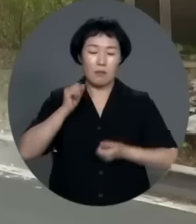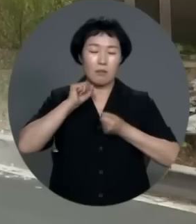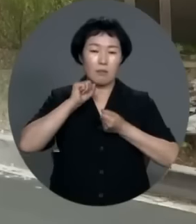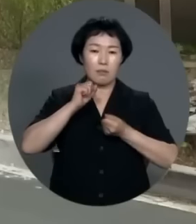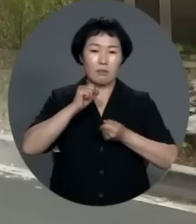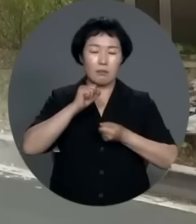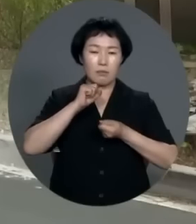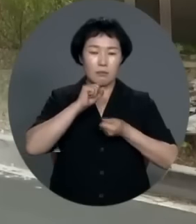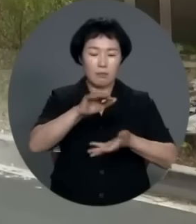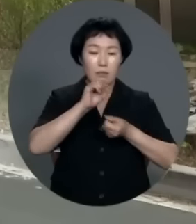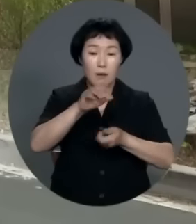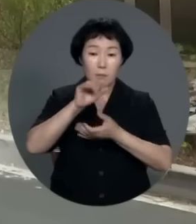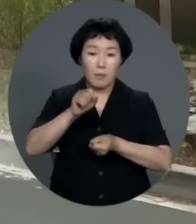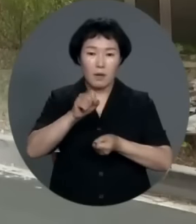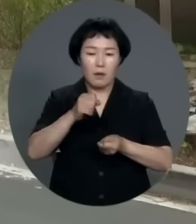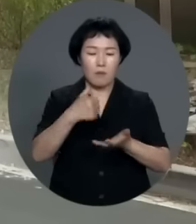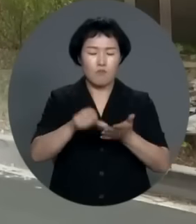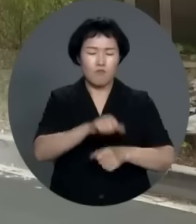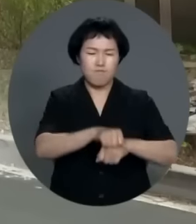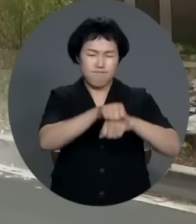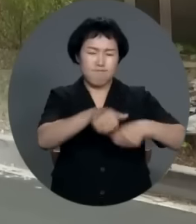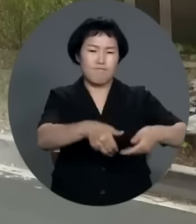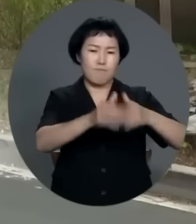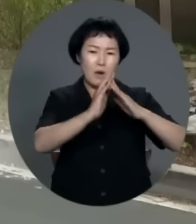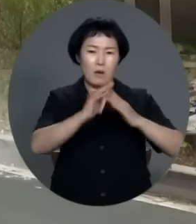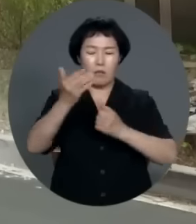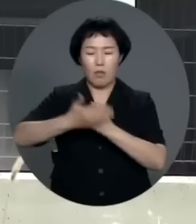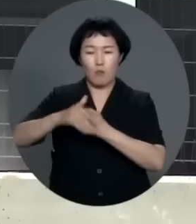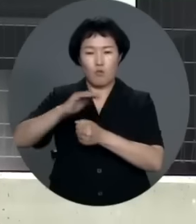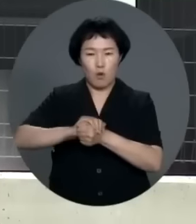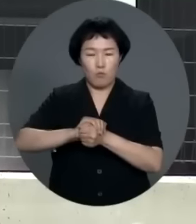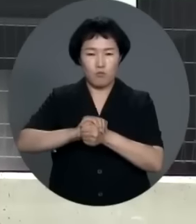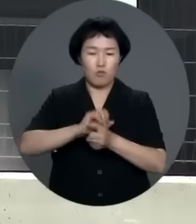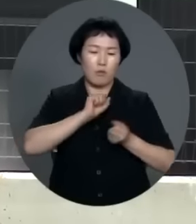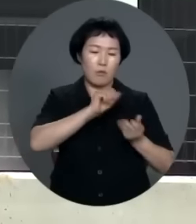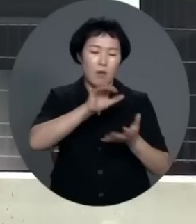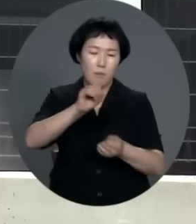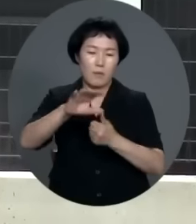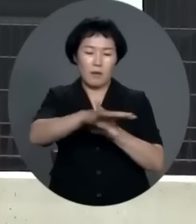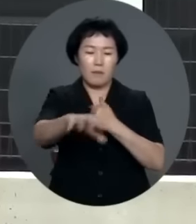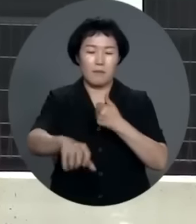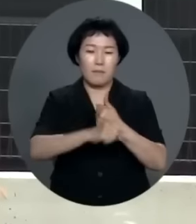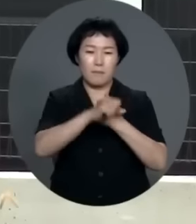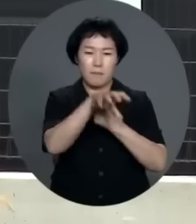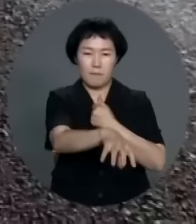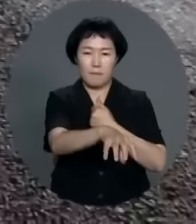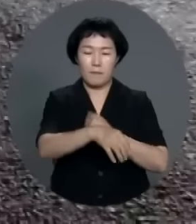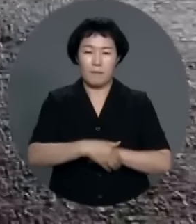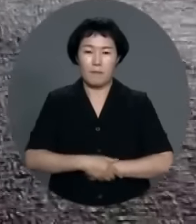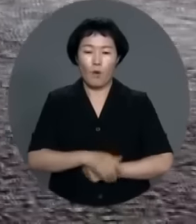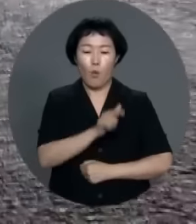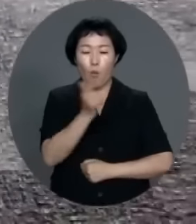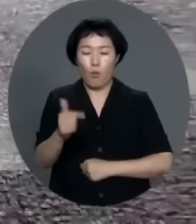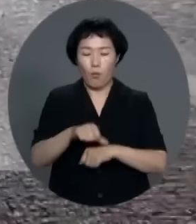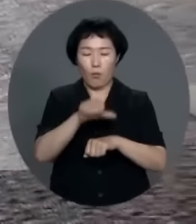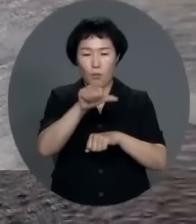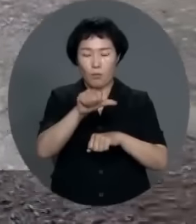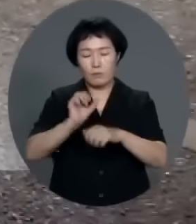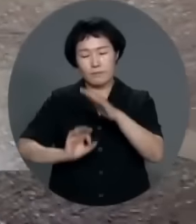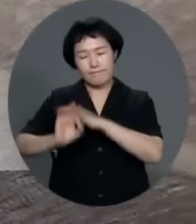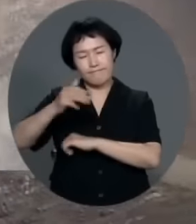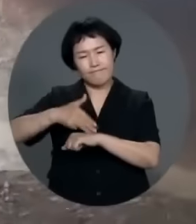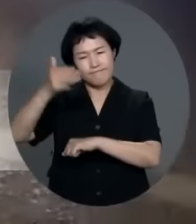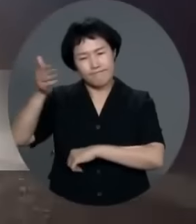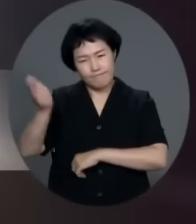택배회사 물류센터가 들어섰습니다. 대구 경북 등지로 가는 택배가 모이는 허브입니다. 오후 5시부터